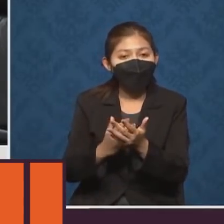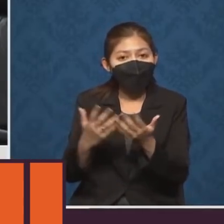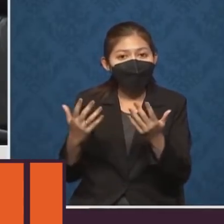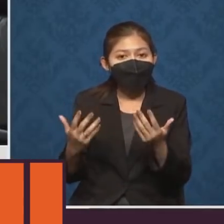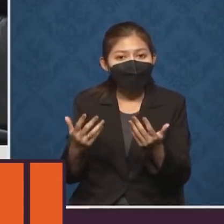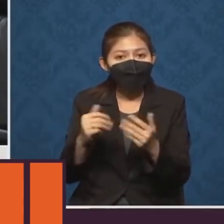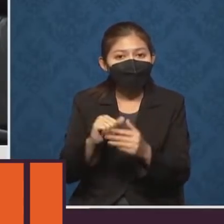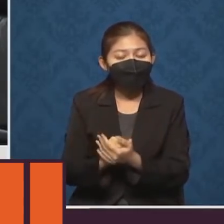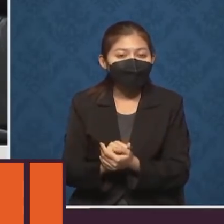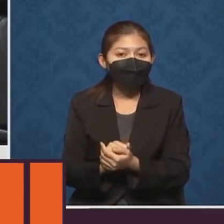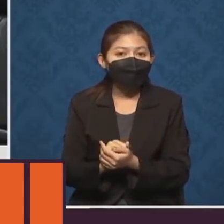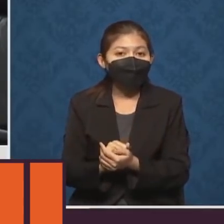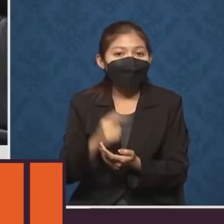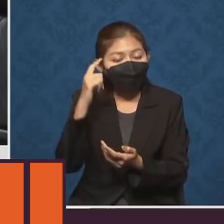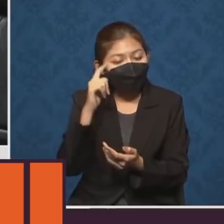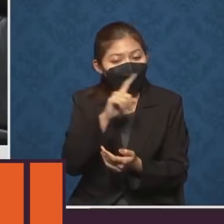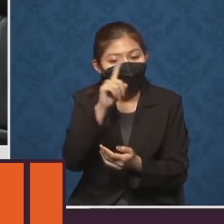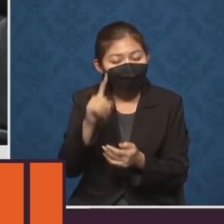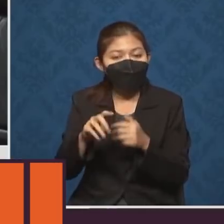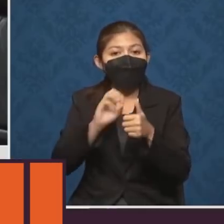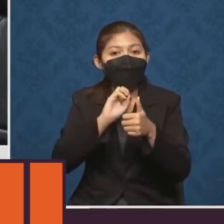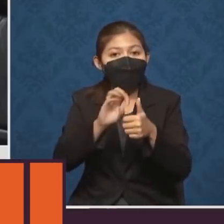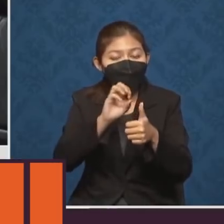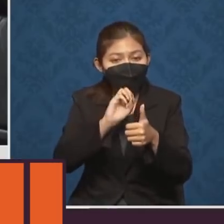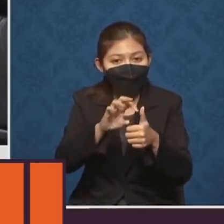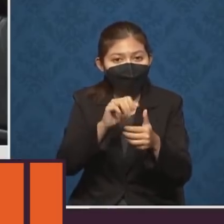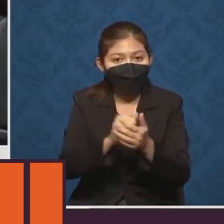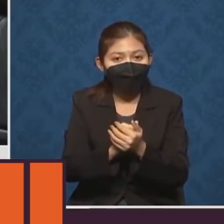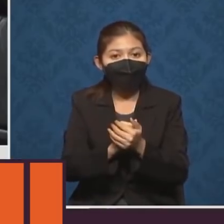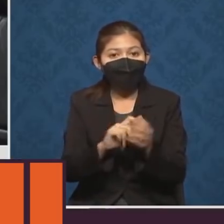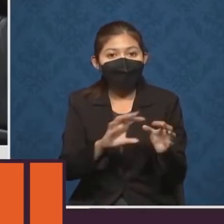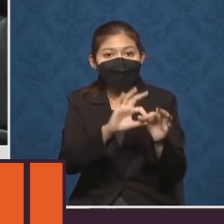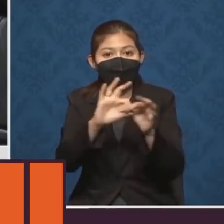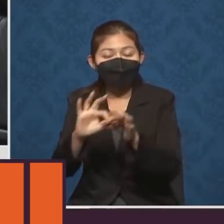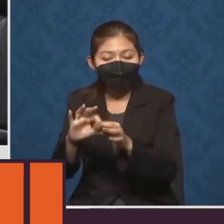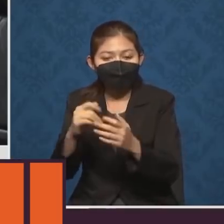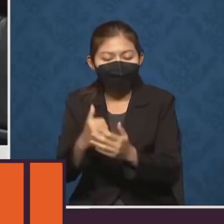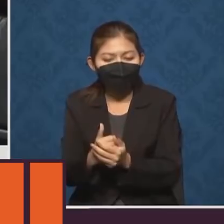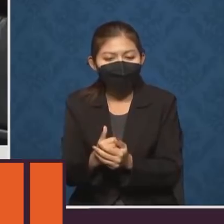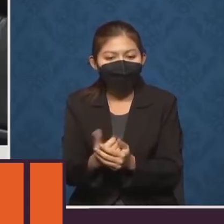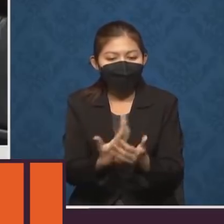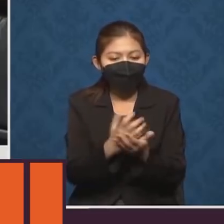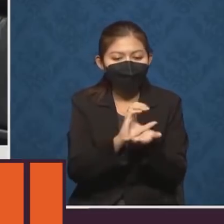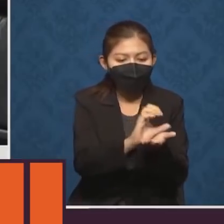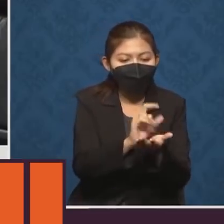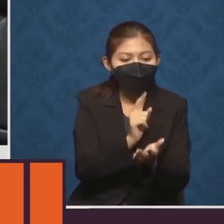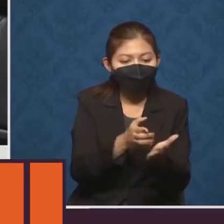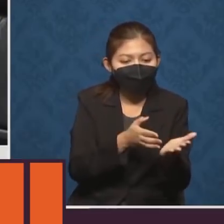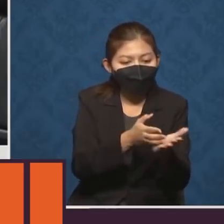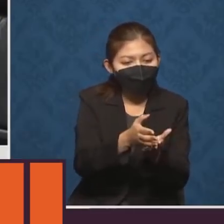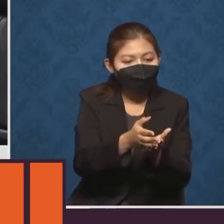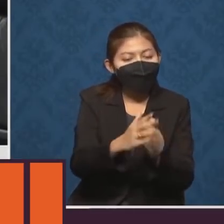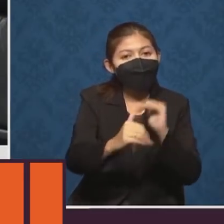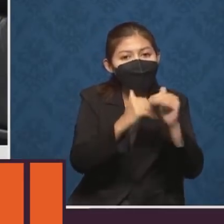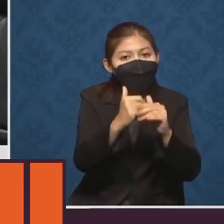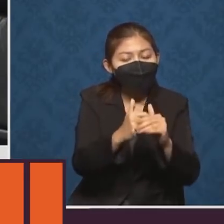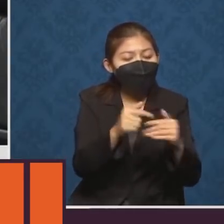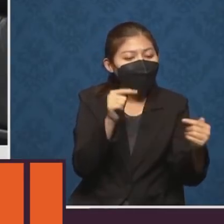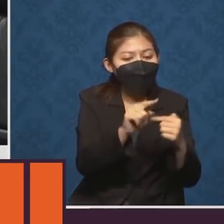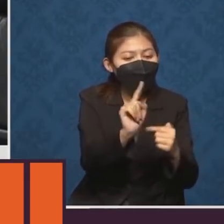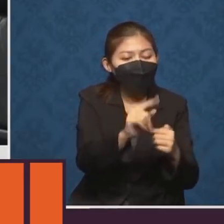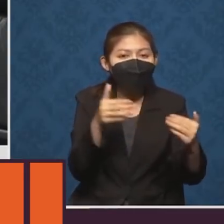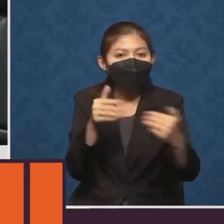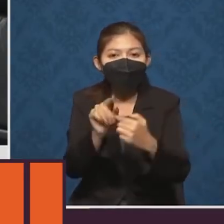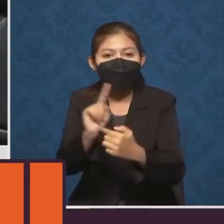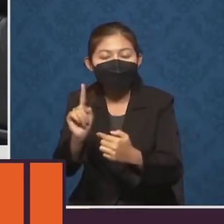ก็อยากจะเห็นข้อเสนอแนะนะครับที่ลงไปในแต่ละกองทุนเลยครับว่าควรจะพัฒนาด้านใดเสนอแนะอะไรครับอาจจะ